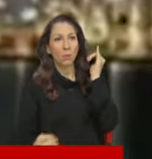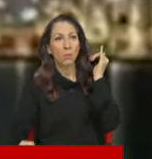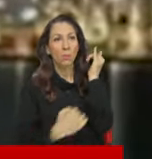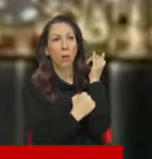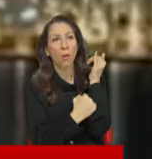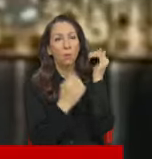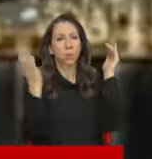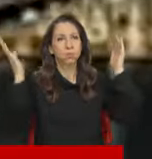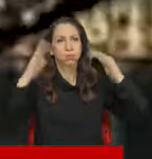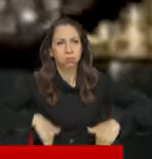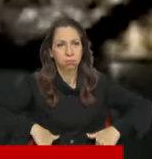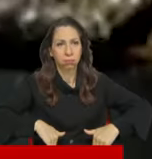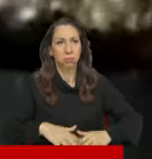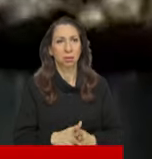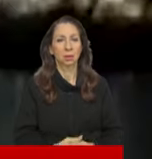çarptı